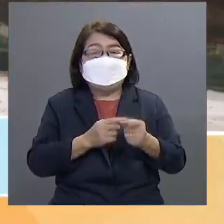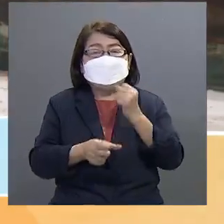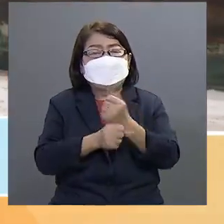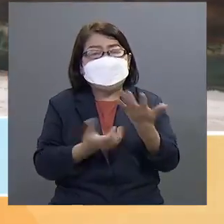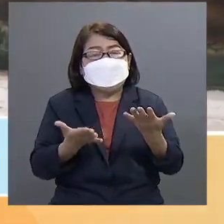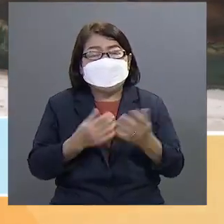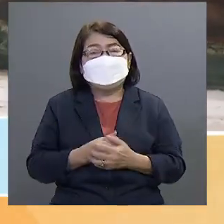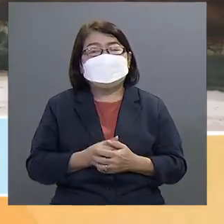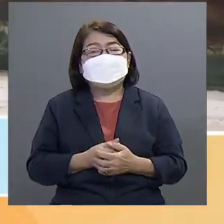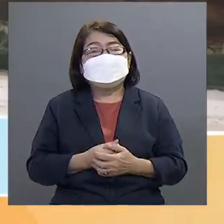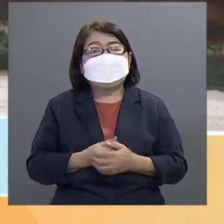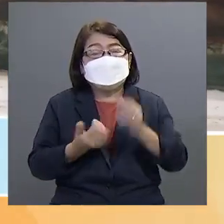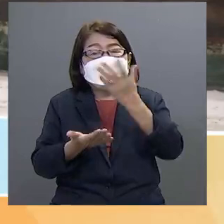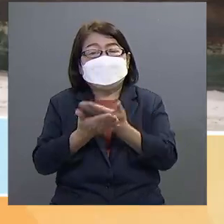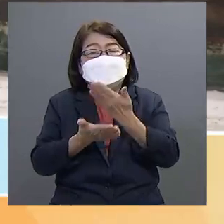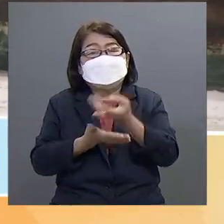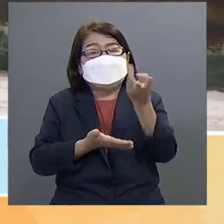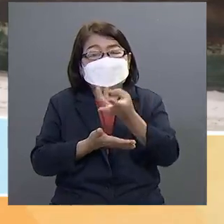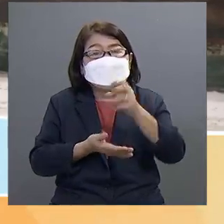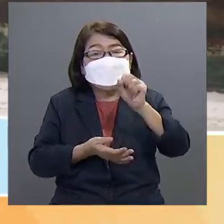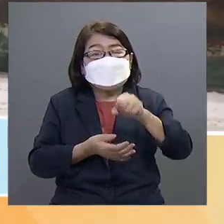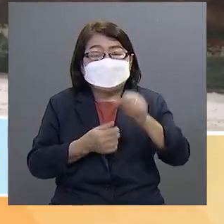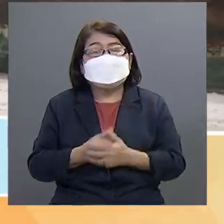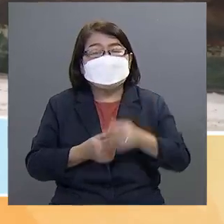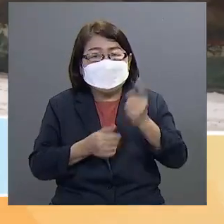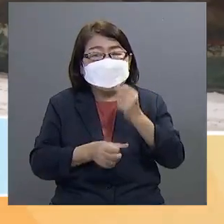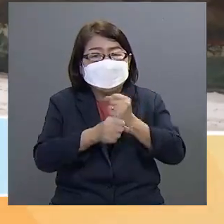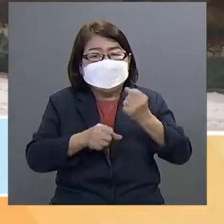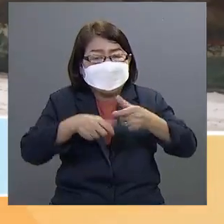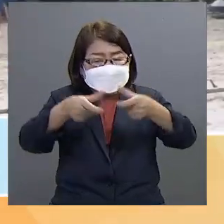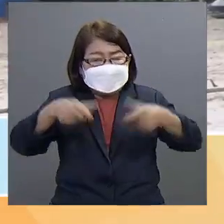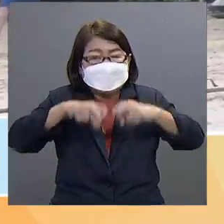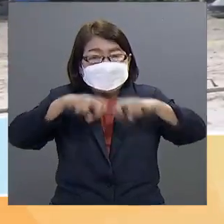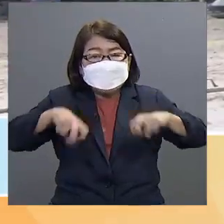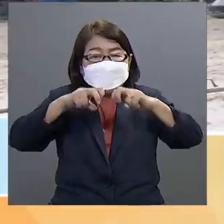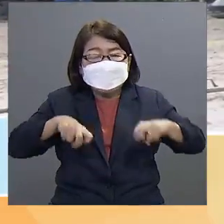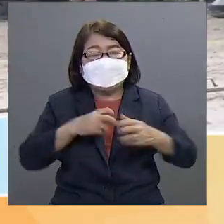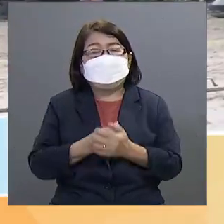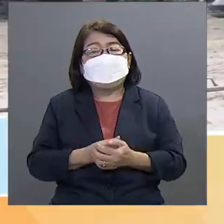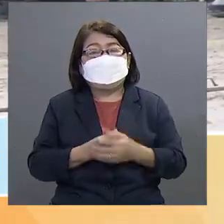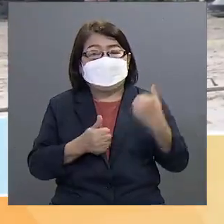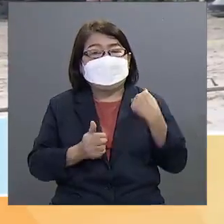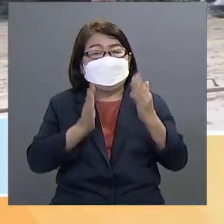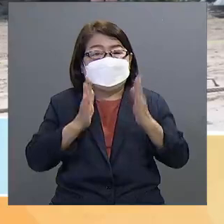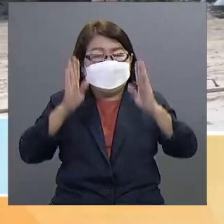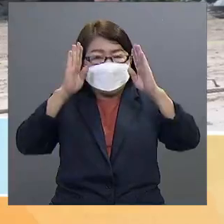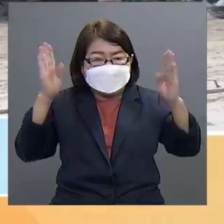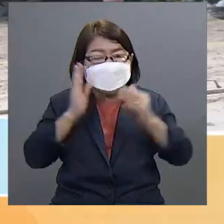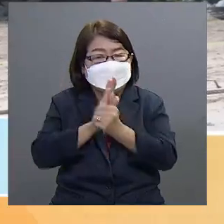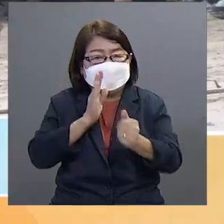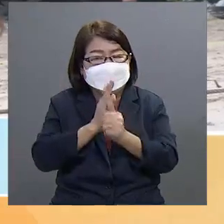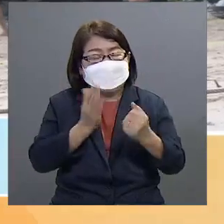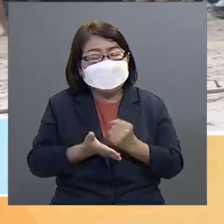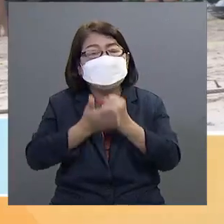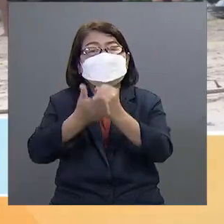ราน้อยเนี่ยถ้ามีงานวิจัยมารองรับนะครับที่งานวิจัยการรองรับแล้วก็เอานักประสบการณ์เนี่ยมาช่วยพุชนะครับ